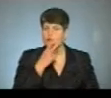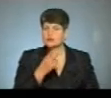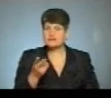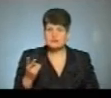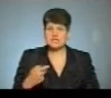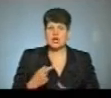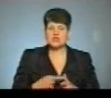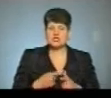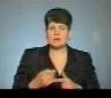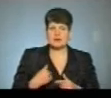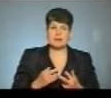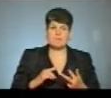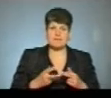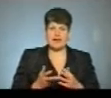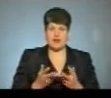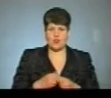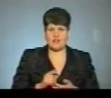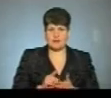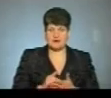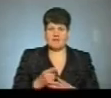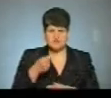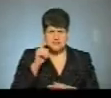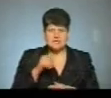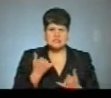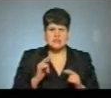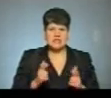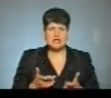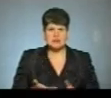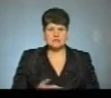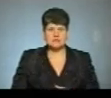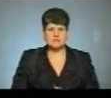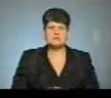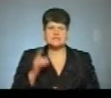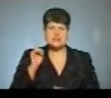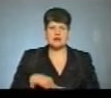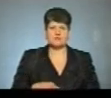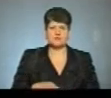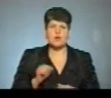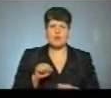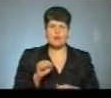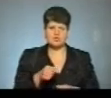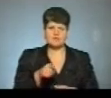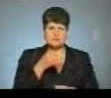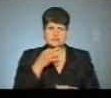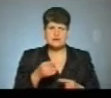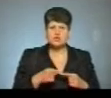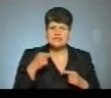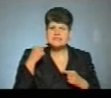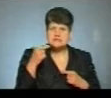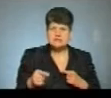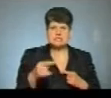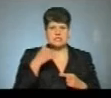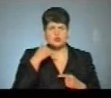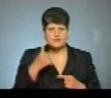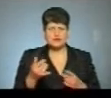мені перерахували пенсію, чи не перерахували. А ви знаєте, зараз карантин? Знаю. Може, вони вам повідомляли, що дистанційно, чи